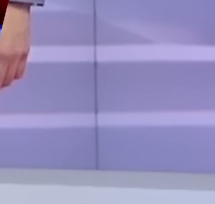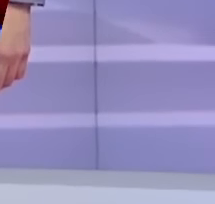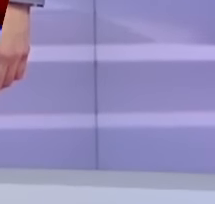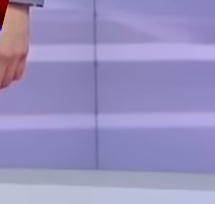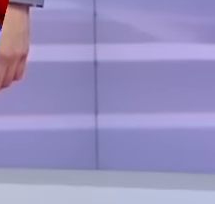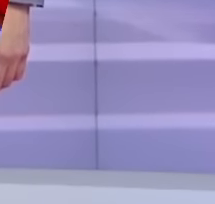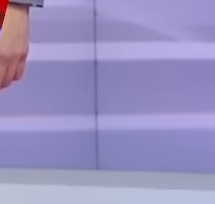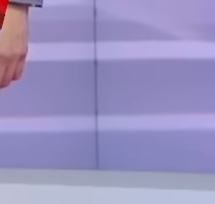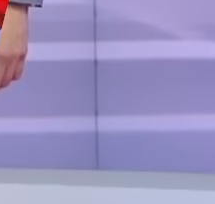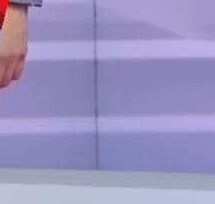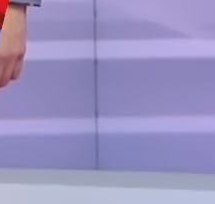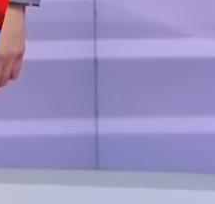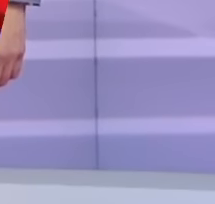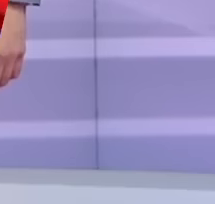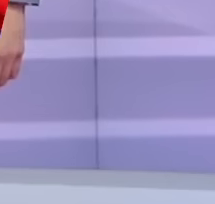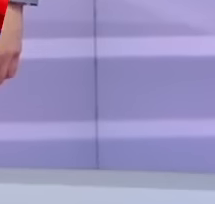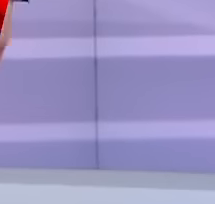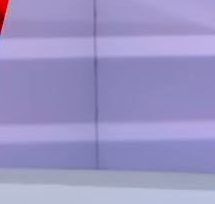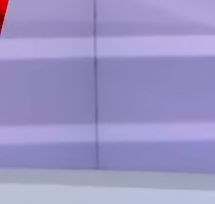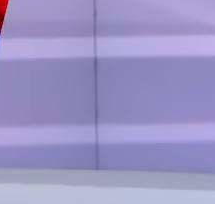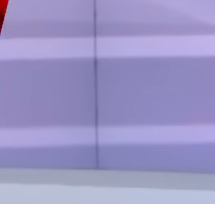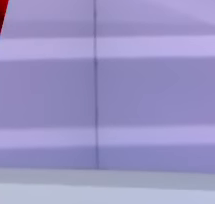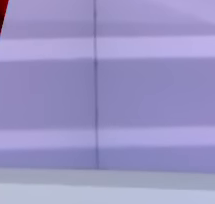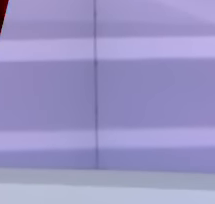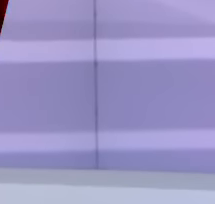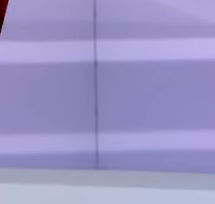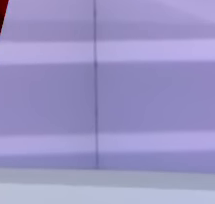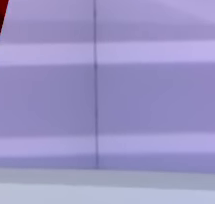sa bayan, ako po si Emil Sumangil. Mula sa GMA